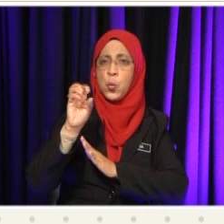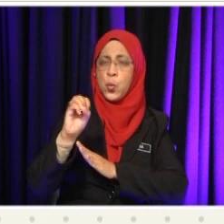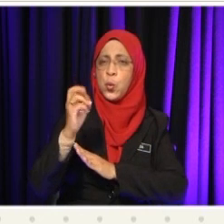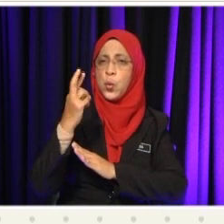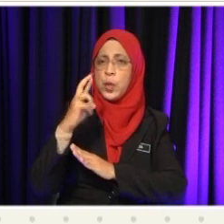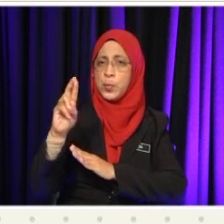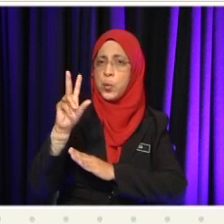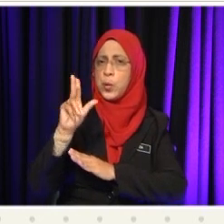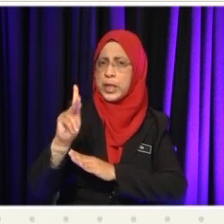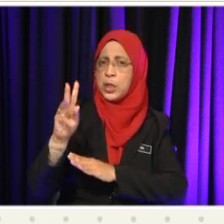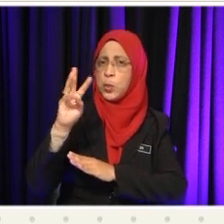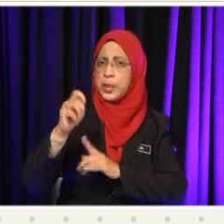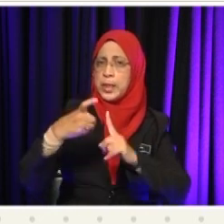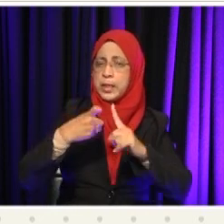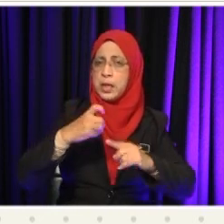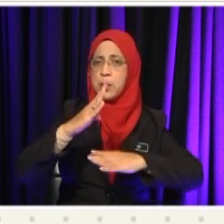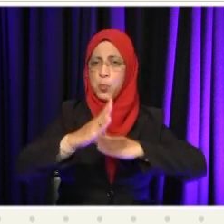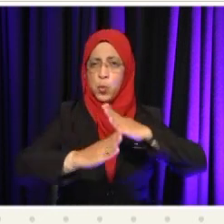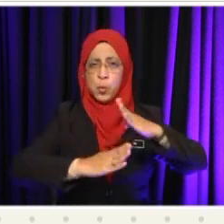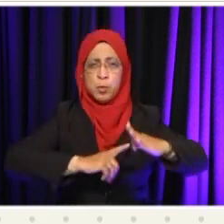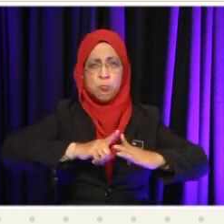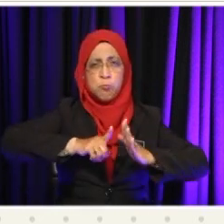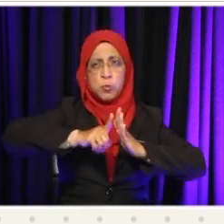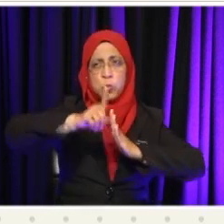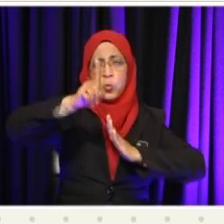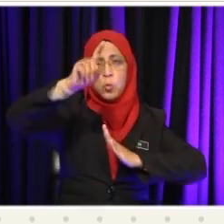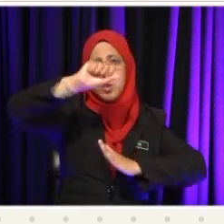KM daripada bumi dan